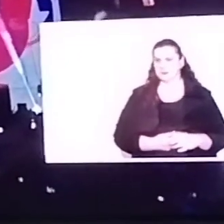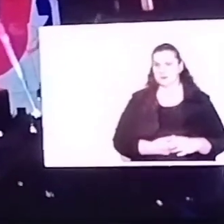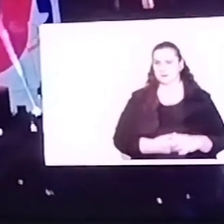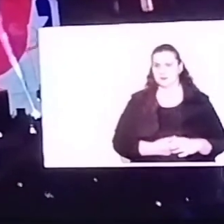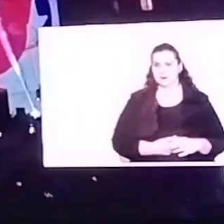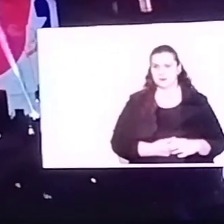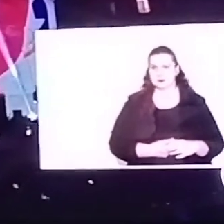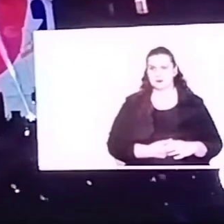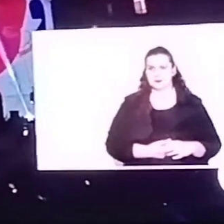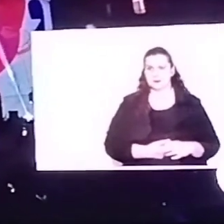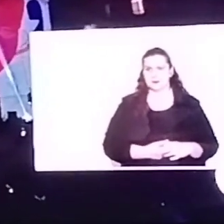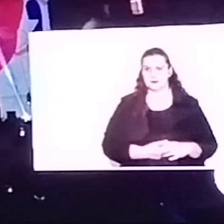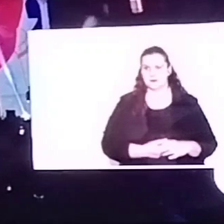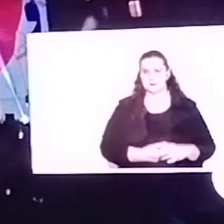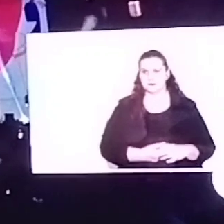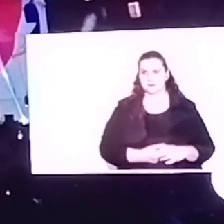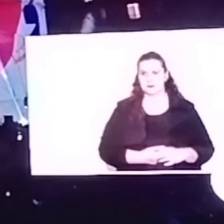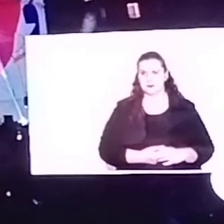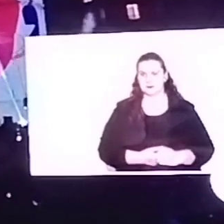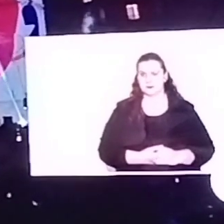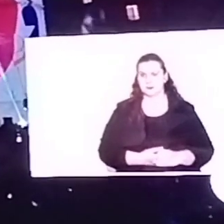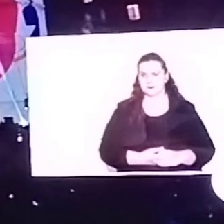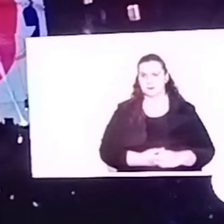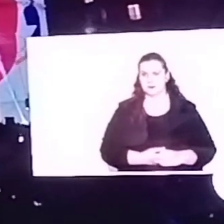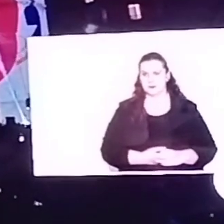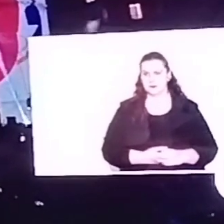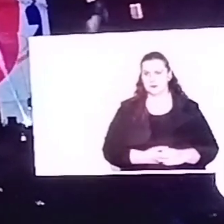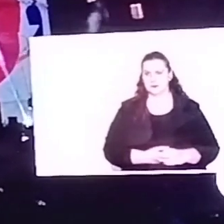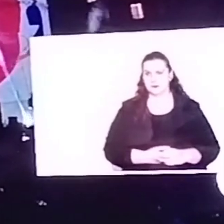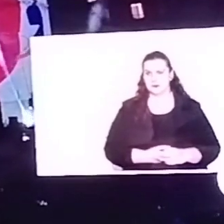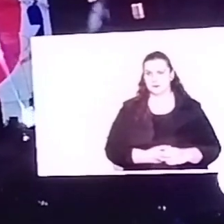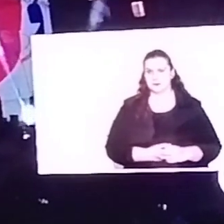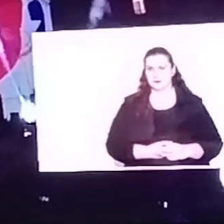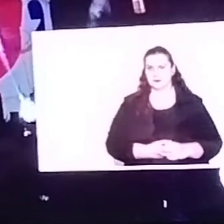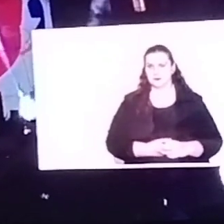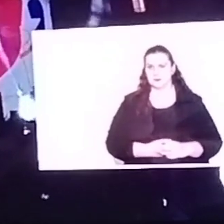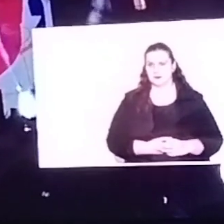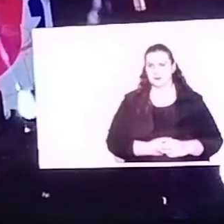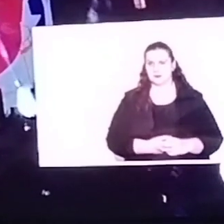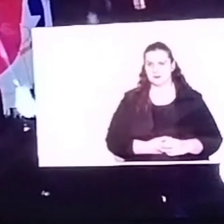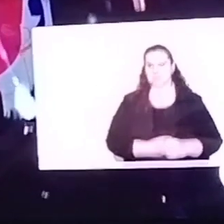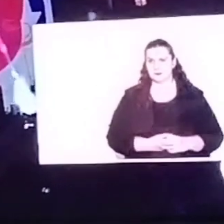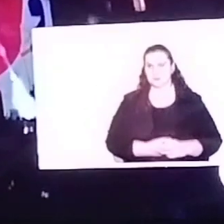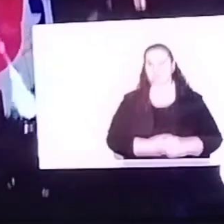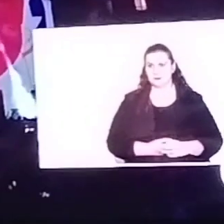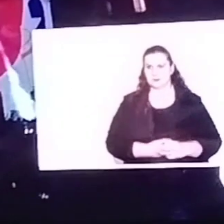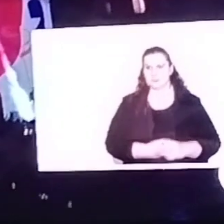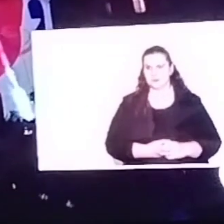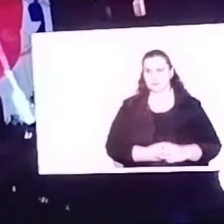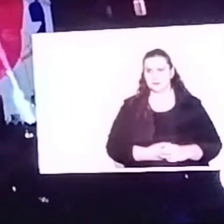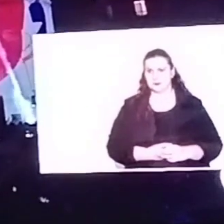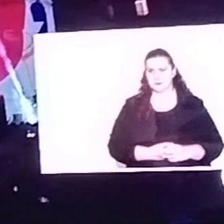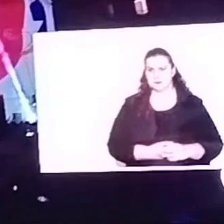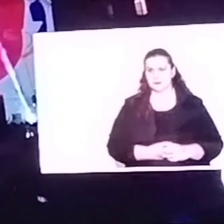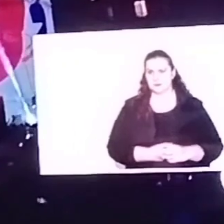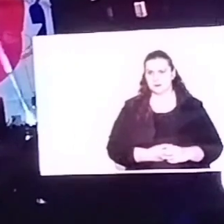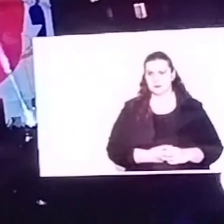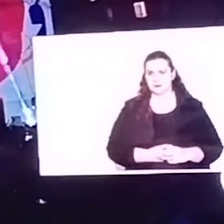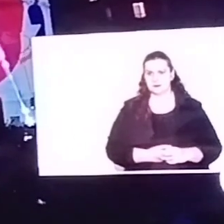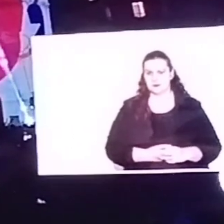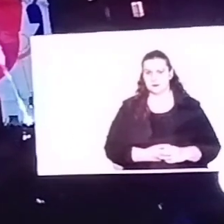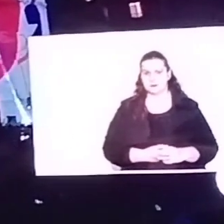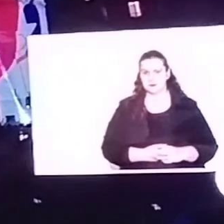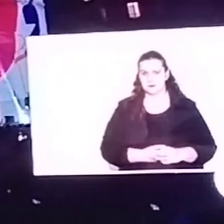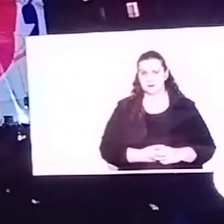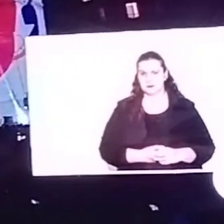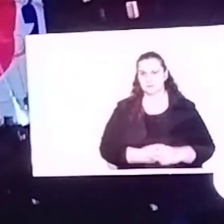Bé. Ara retomaran en seguida, segur. Jo crec que és el fum de l'espectacle que es, sí que s'escolta la gent gritant, la